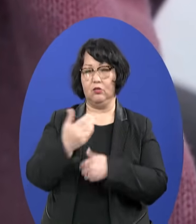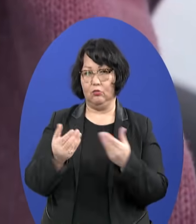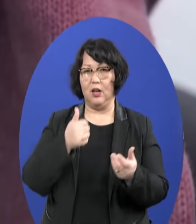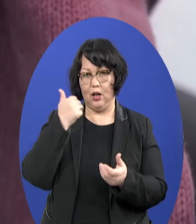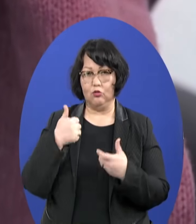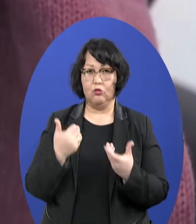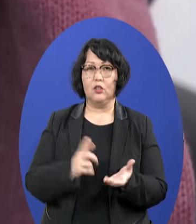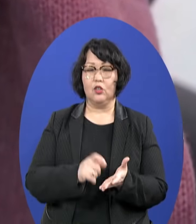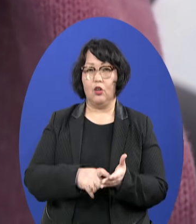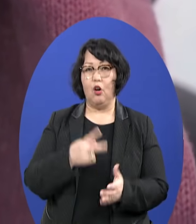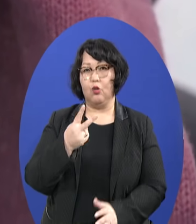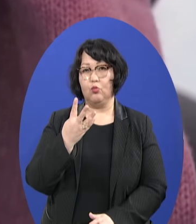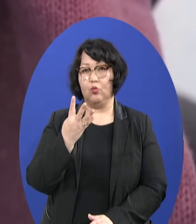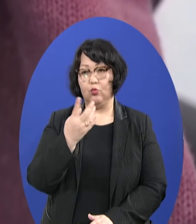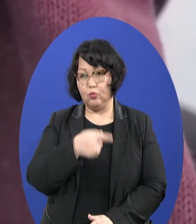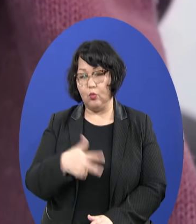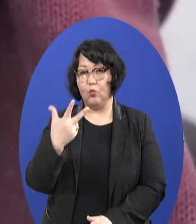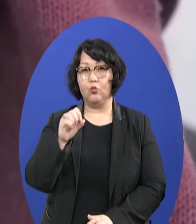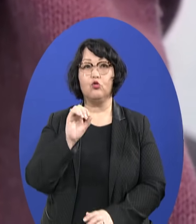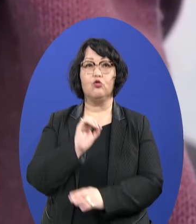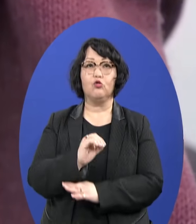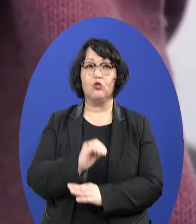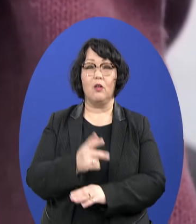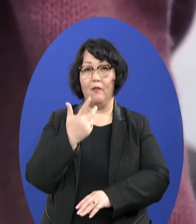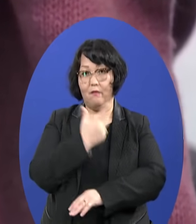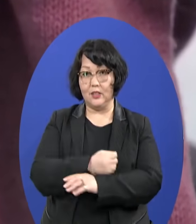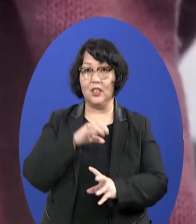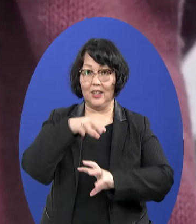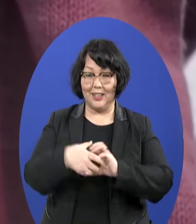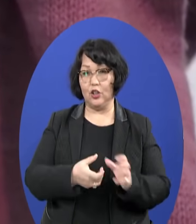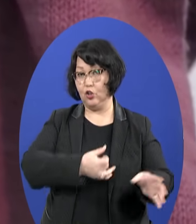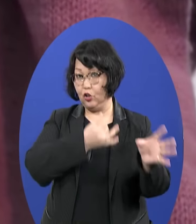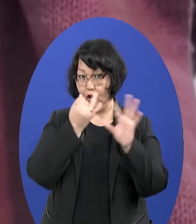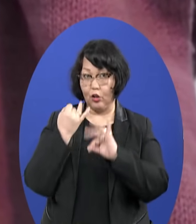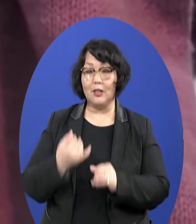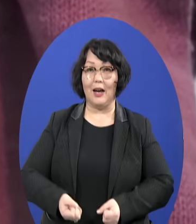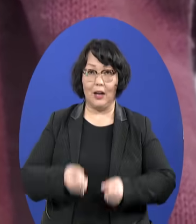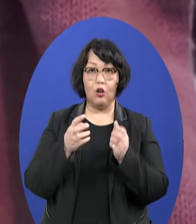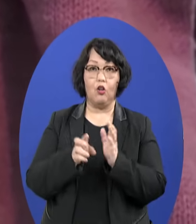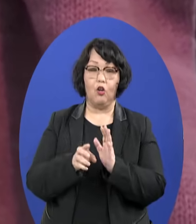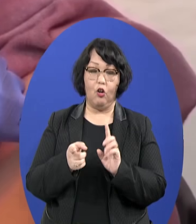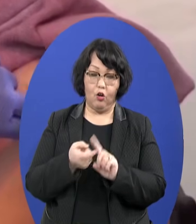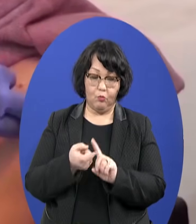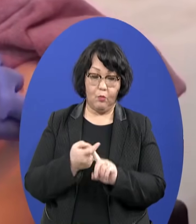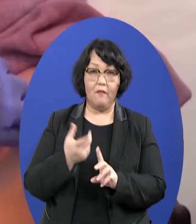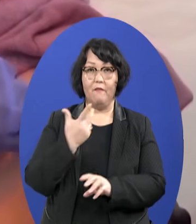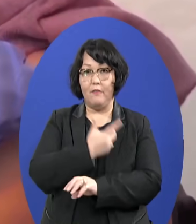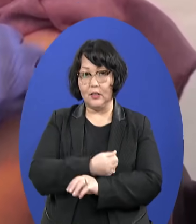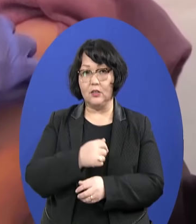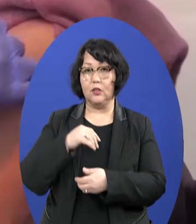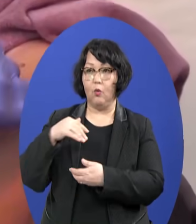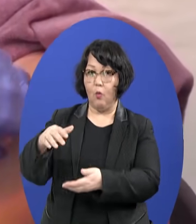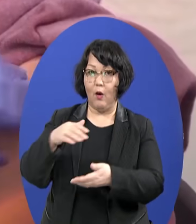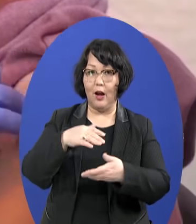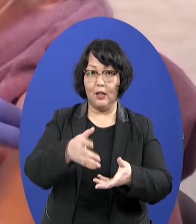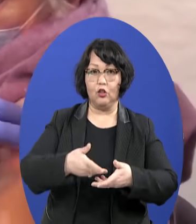тэрээр энэ сарын 24-өөс 30-ны өдрүүдэд дархлаажуулалтын дэлхийн 7 хоног тохиож байгаа талбаар ийхүү вакцины хуваарлалт